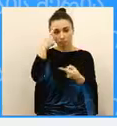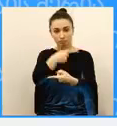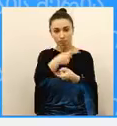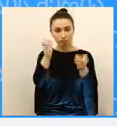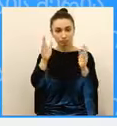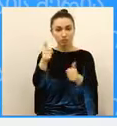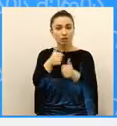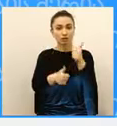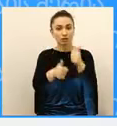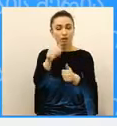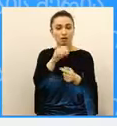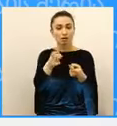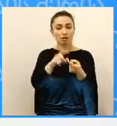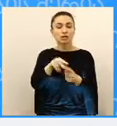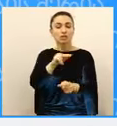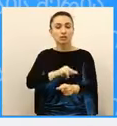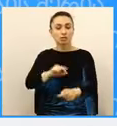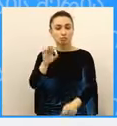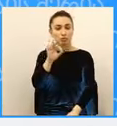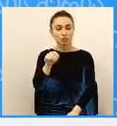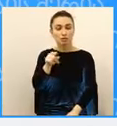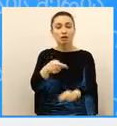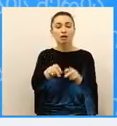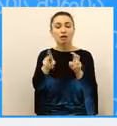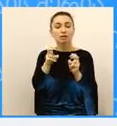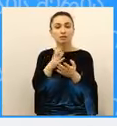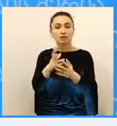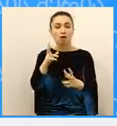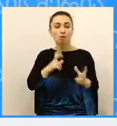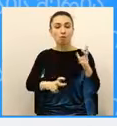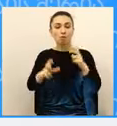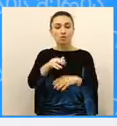გამოაცხადებთ ტენდერს უშუალოდ სამუშაოებზე. ეს არის